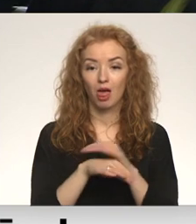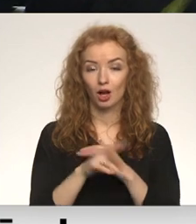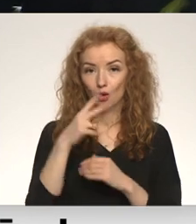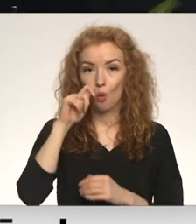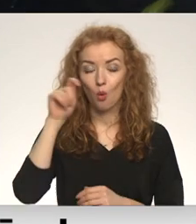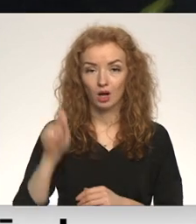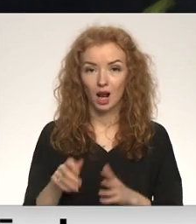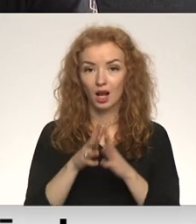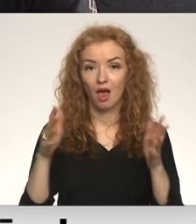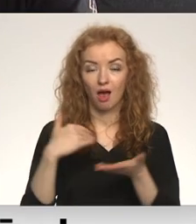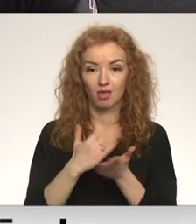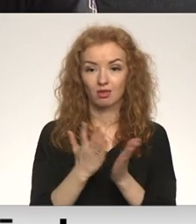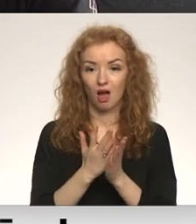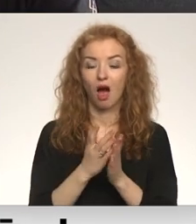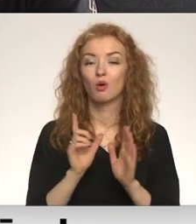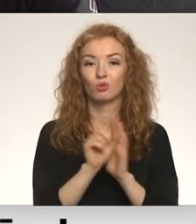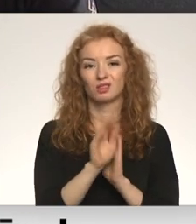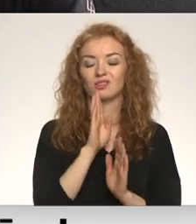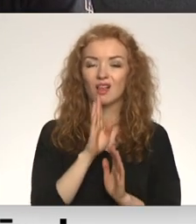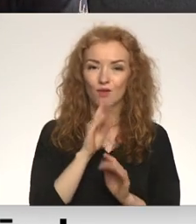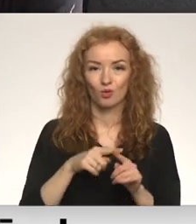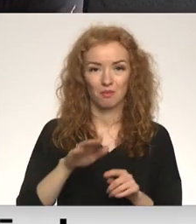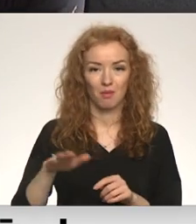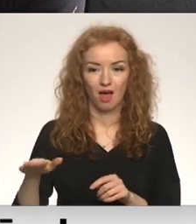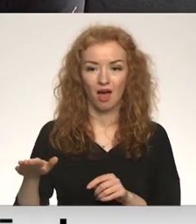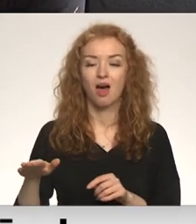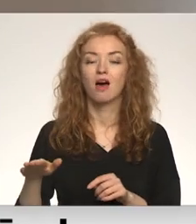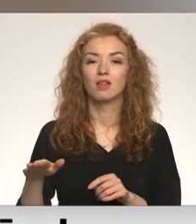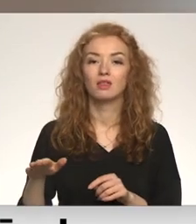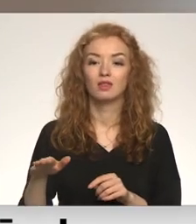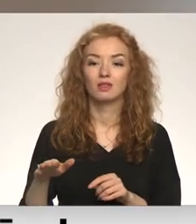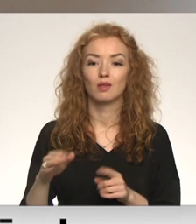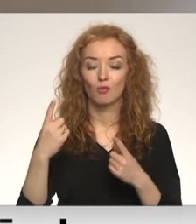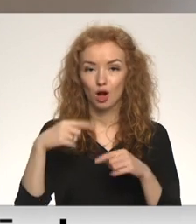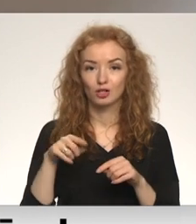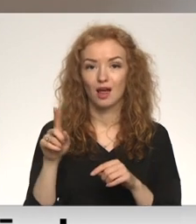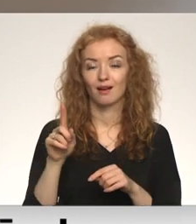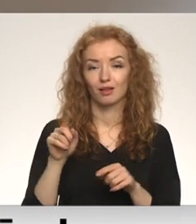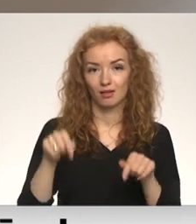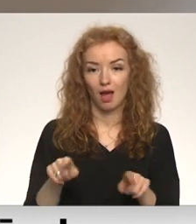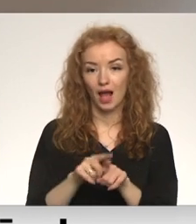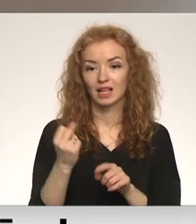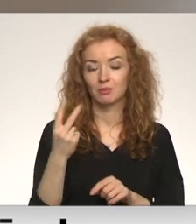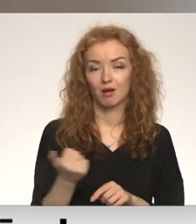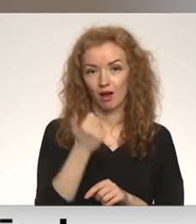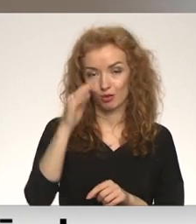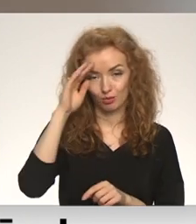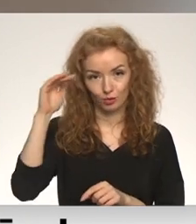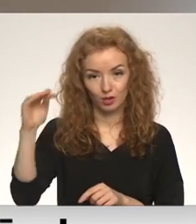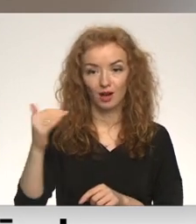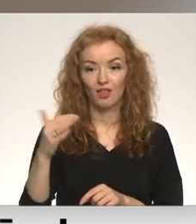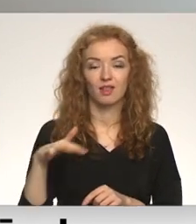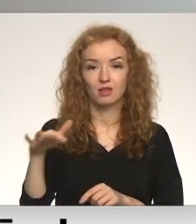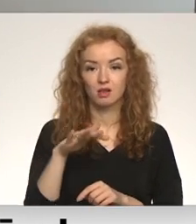Ukrainas lielākoties dodas sievietes un bērni. Latvijas samariešu apvienībā patvēries 13-gadīgais Nazars. Ģimene palikusi